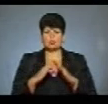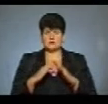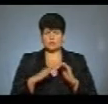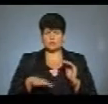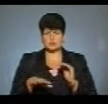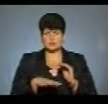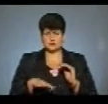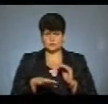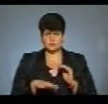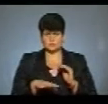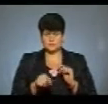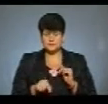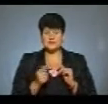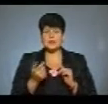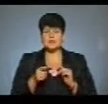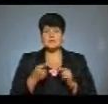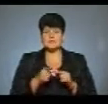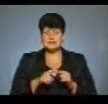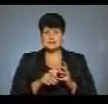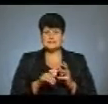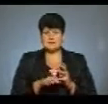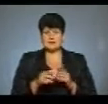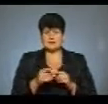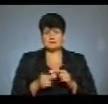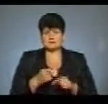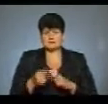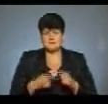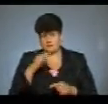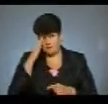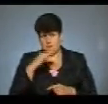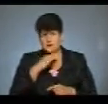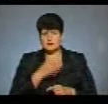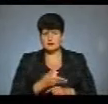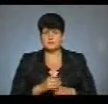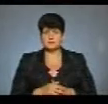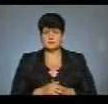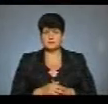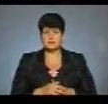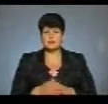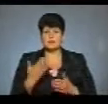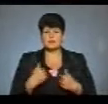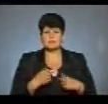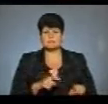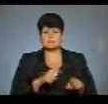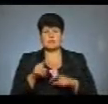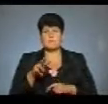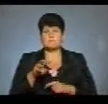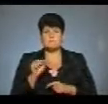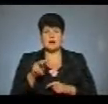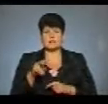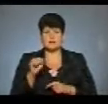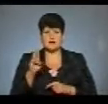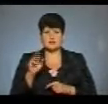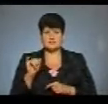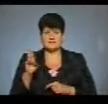садового товариства «Ювілейний». Ця земельна ділянка дісталася їй у спадок від батька. Якщо нас перенесуть Малашівці,